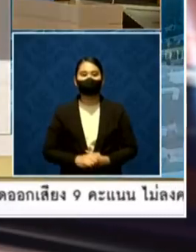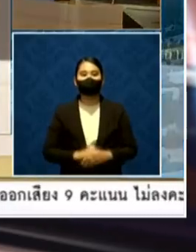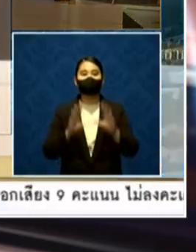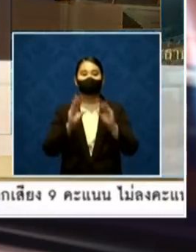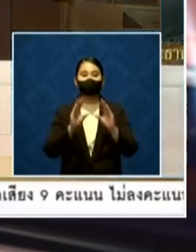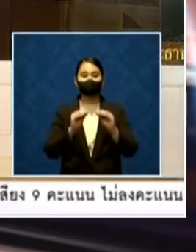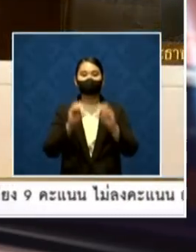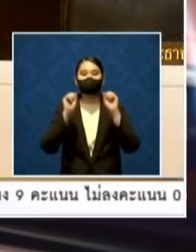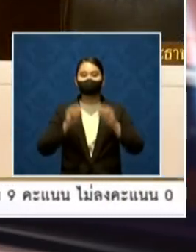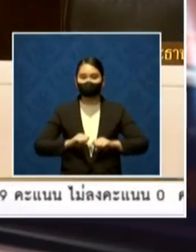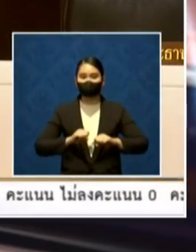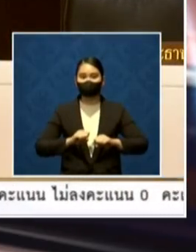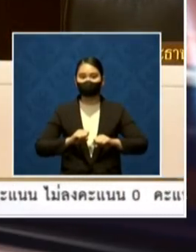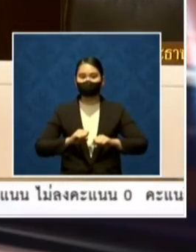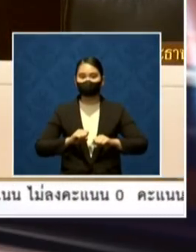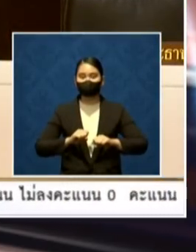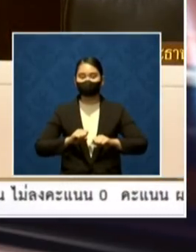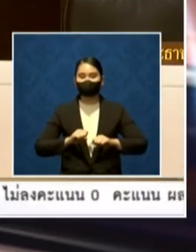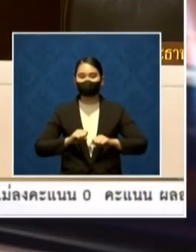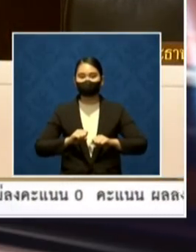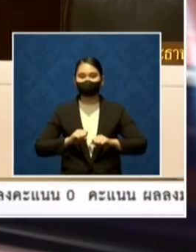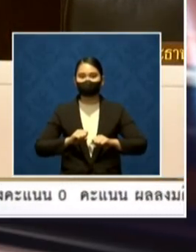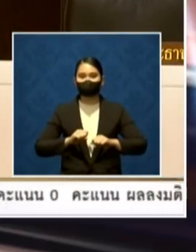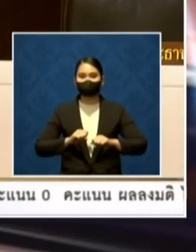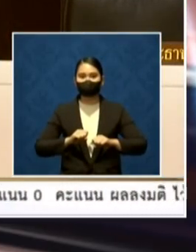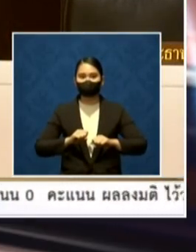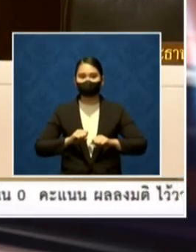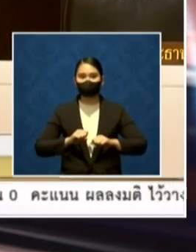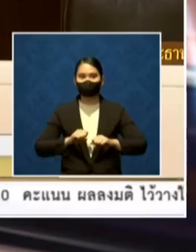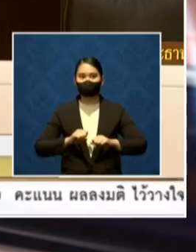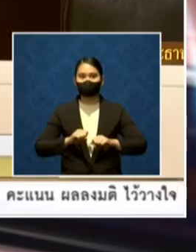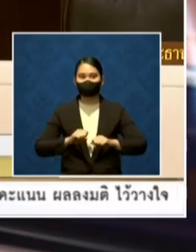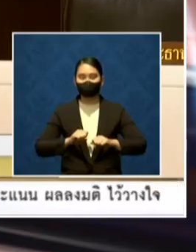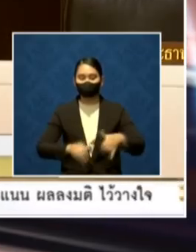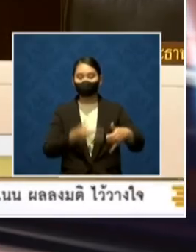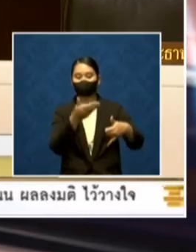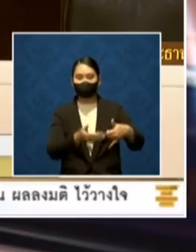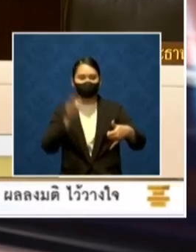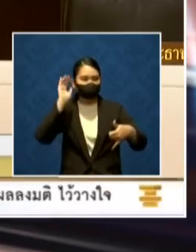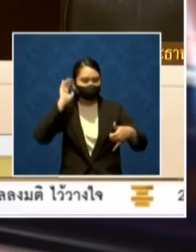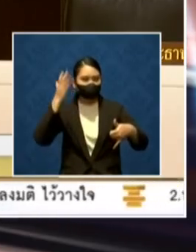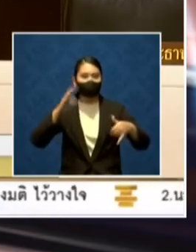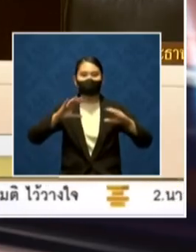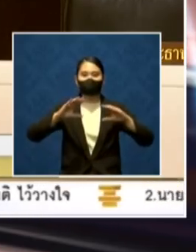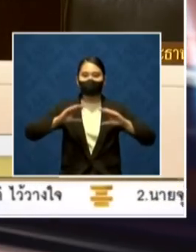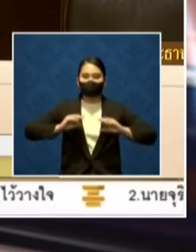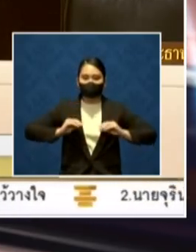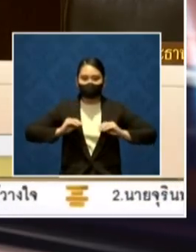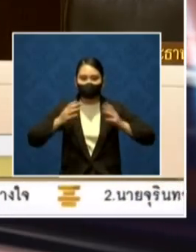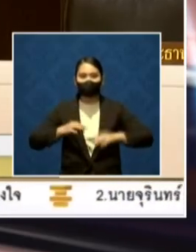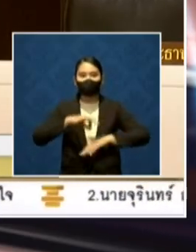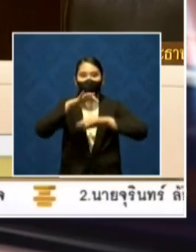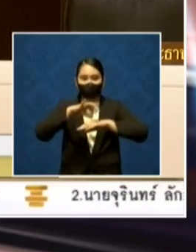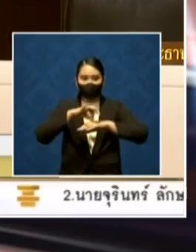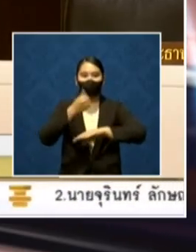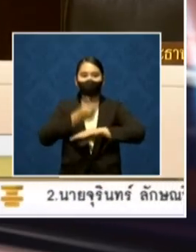คุณศักดิ์สยาม และคุณศักดิ์สยาม พูดง่ายๆคือเสียงงูเห่า ทั้งหมดสยามก็ได้น้อยกว่าคุณอนุทินไป2เสียง ถูกต้อง